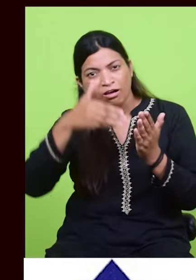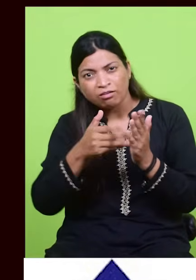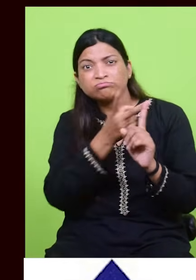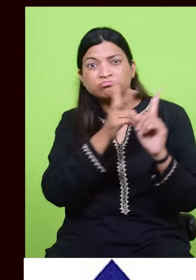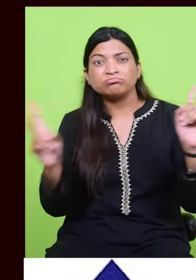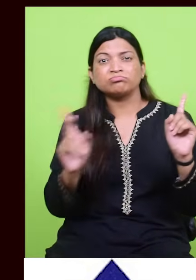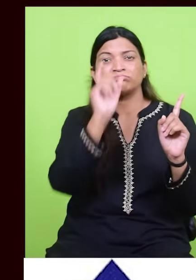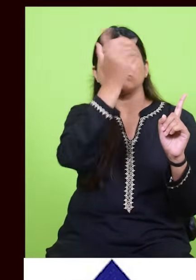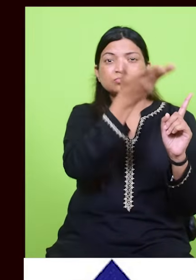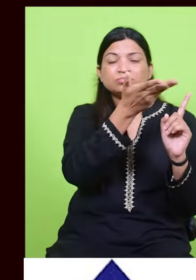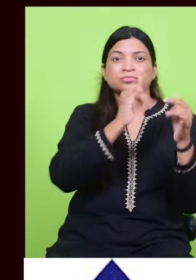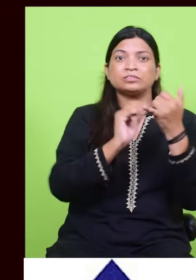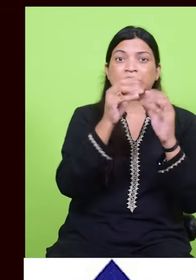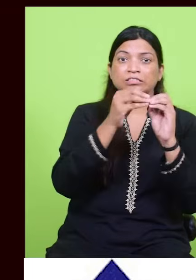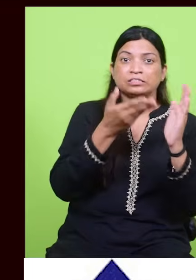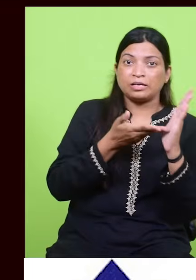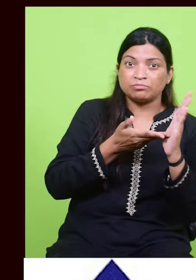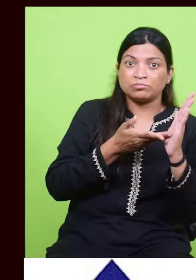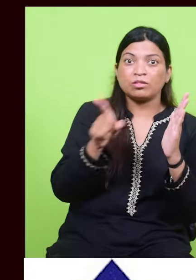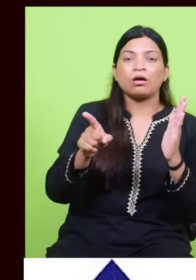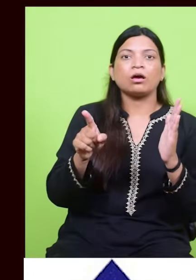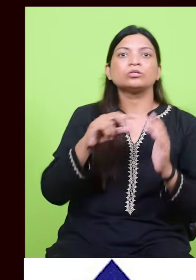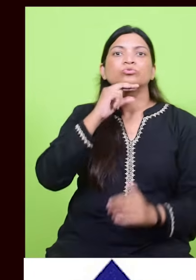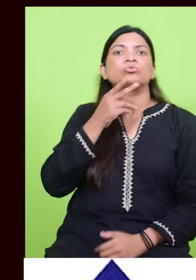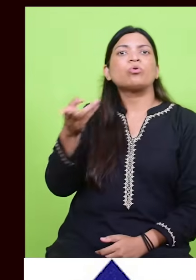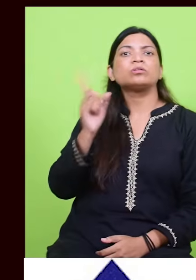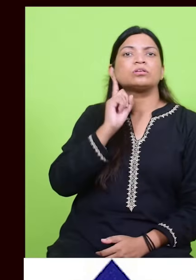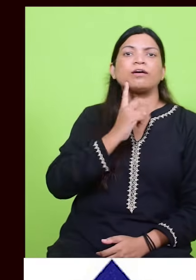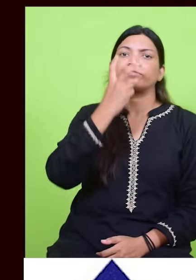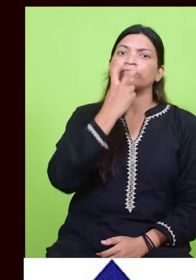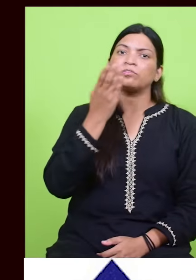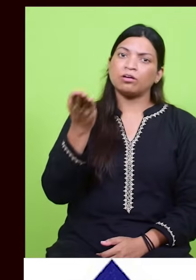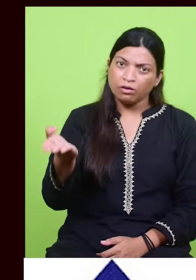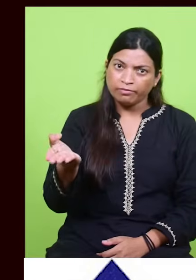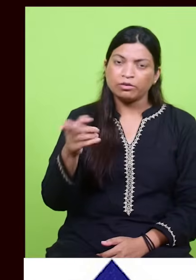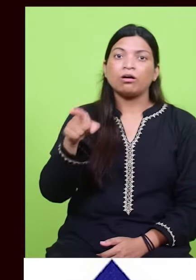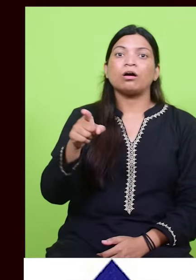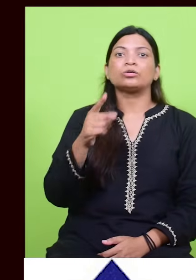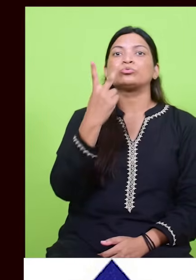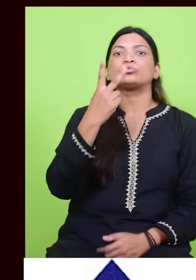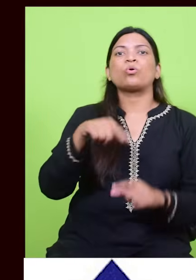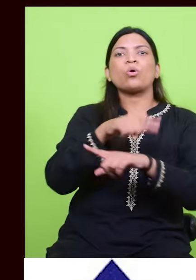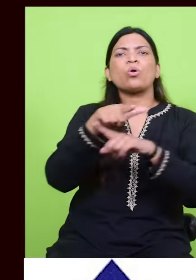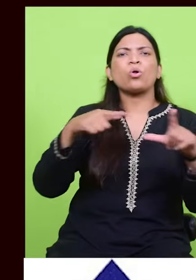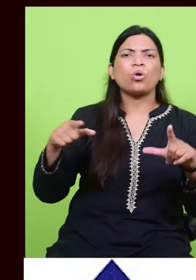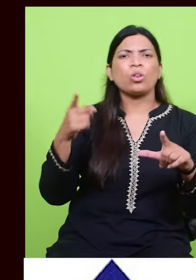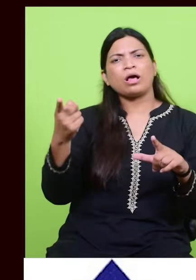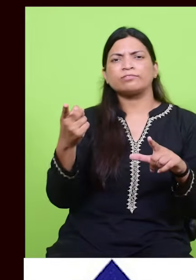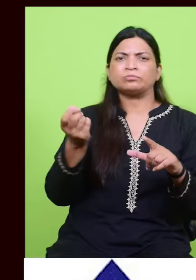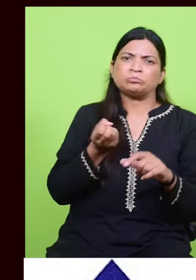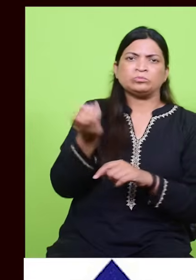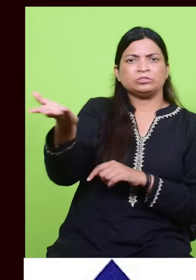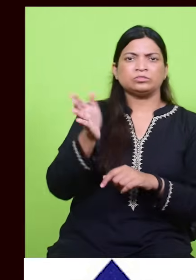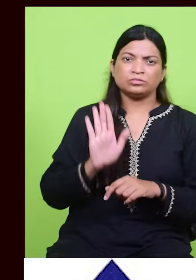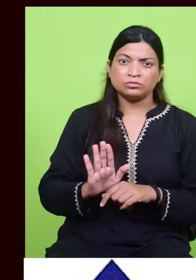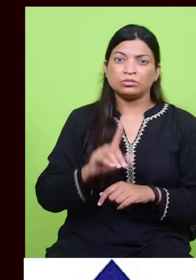इंग्लिश होता है। क्योंकि गुरदीप डेफ ब्लाइंड है तो जो डेफ कैटेगरी होती है उनको डबल लैंग्वेज का एक मतलब छूट दिया हुआ है, तो